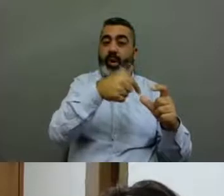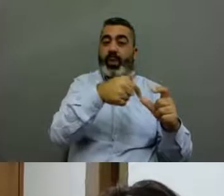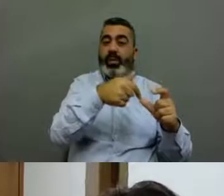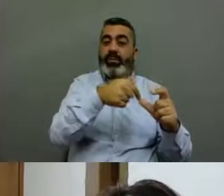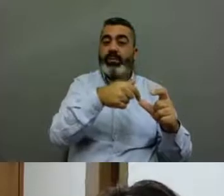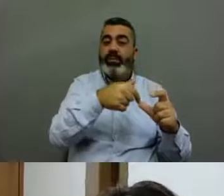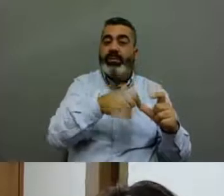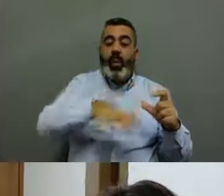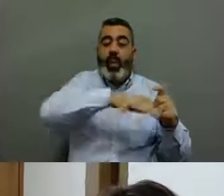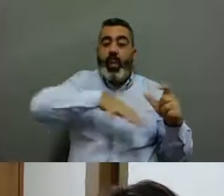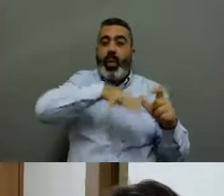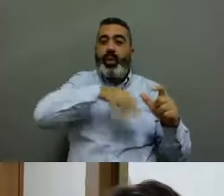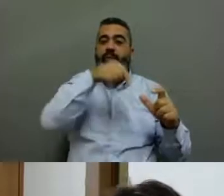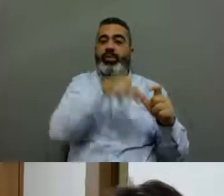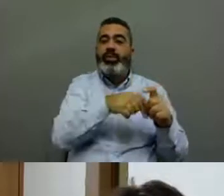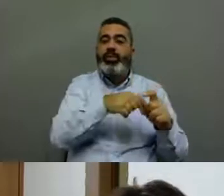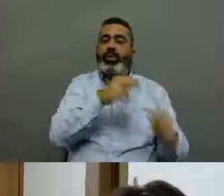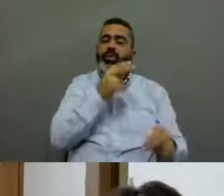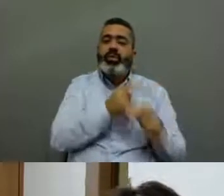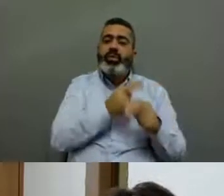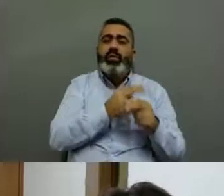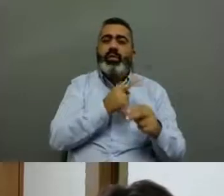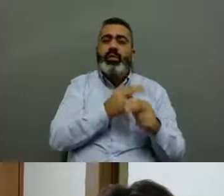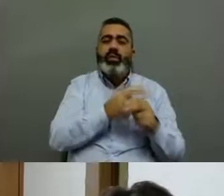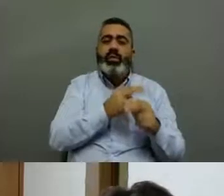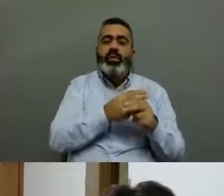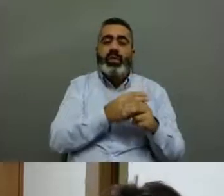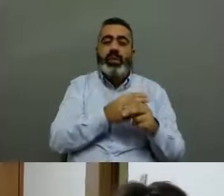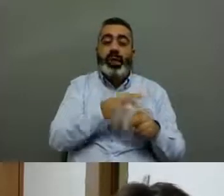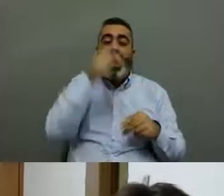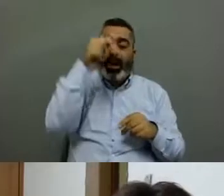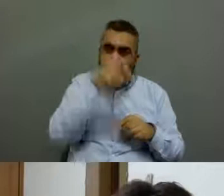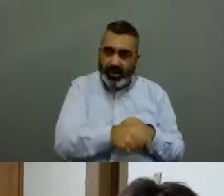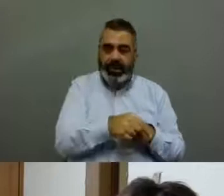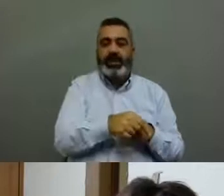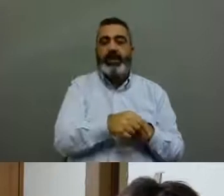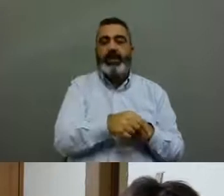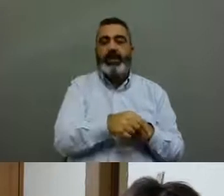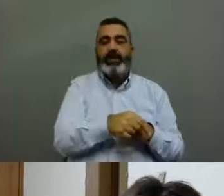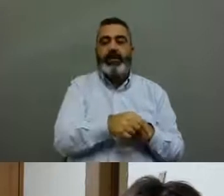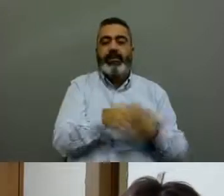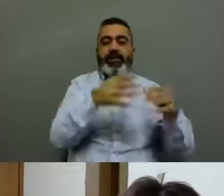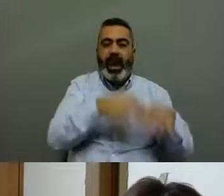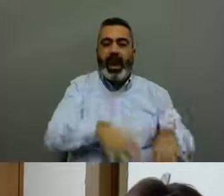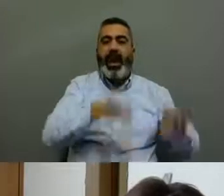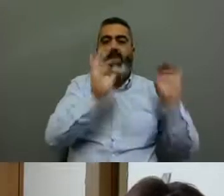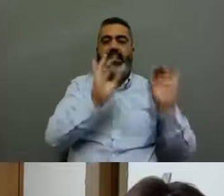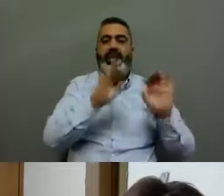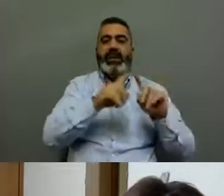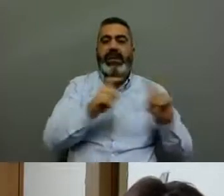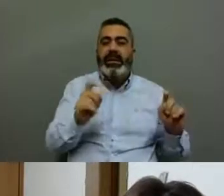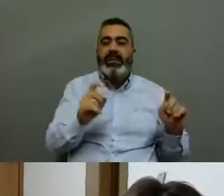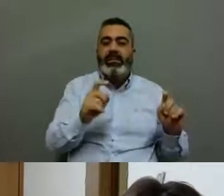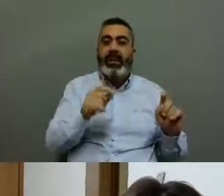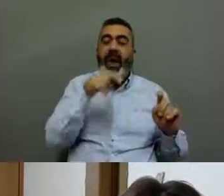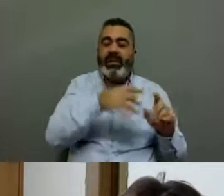ένας χώρος πάρα πολύ σημαντικός, όπου από εκεί πια θα πρέπει να γίνει δεκτή η αρχή